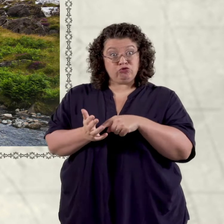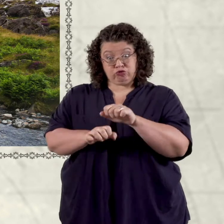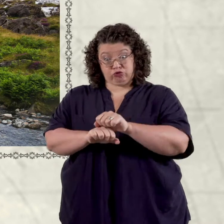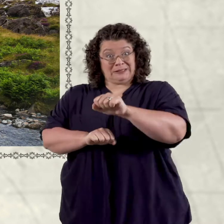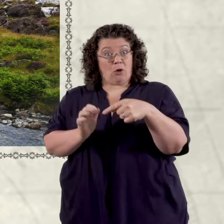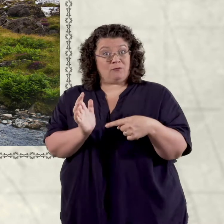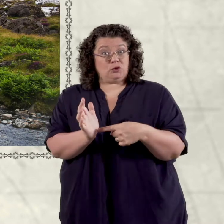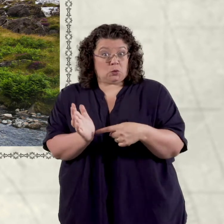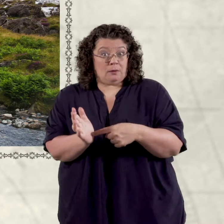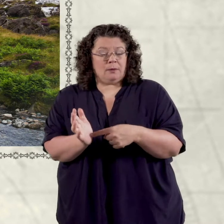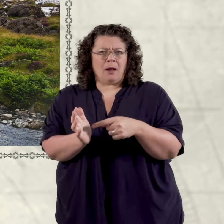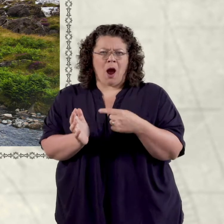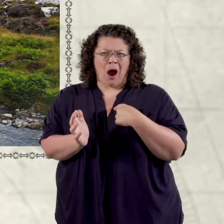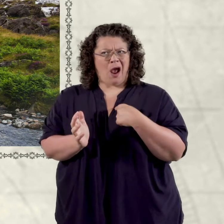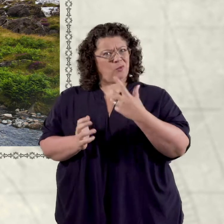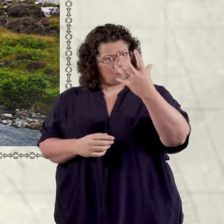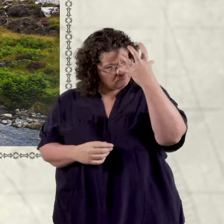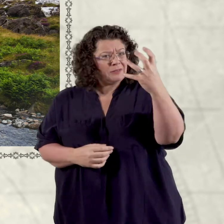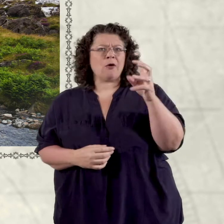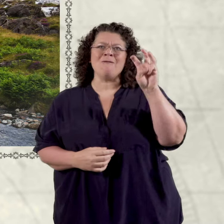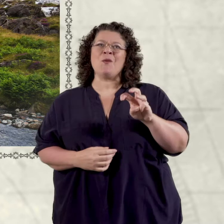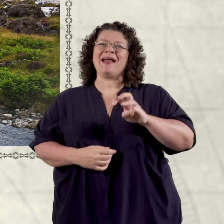oedd Tywysog Cymru.